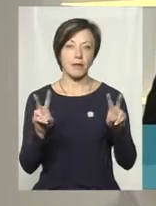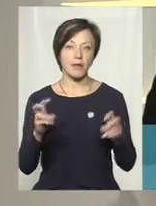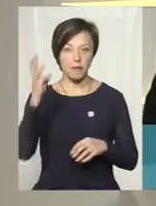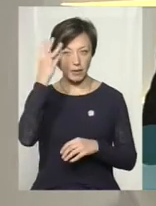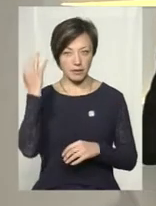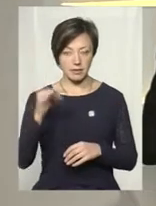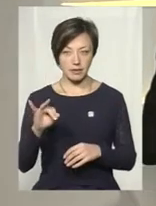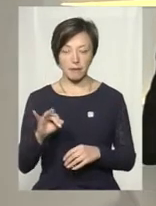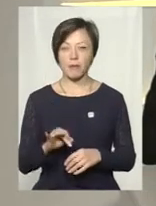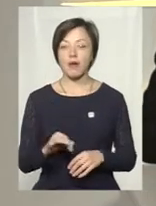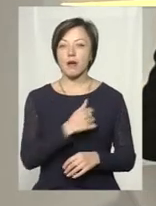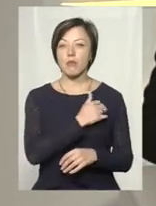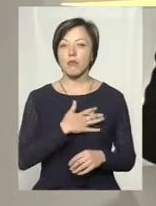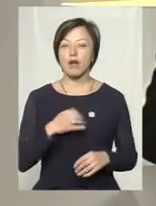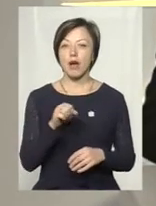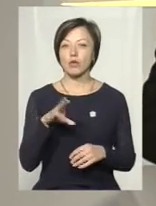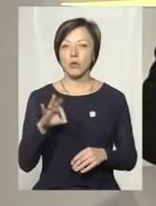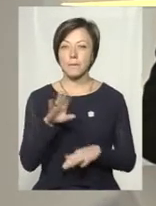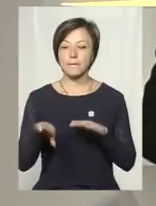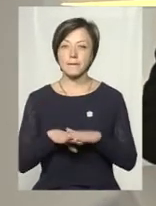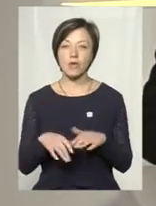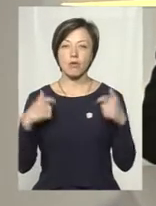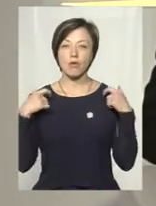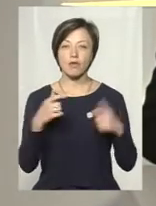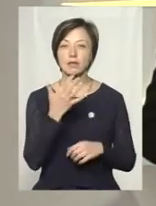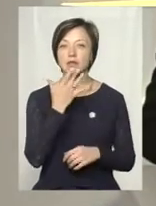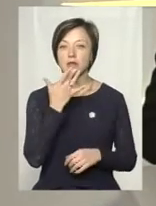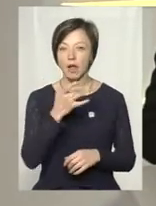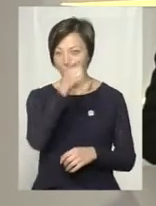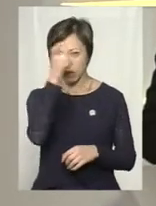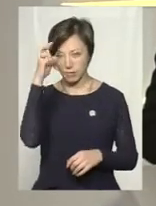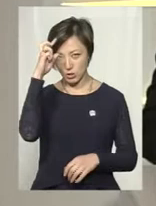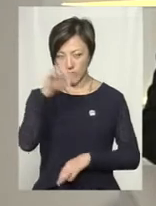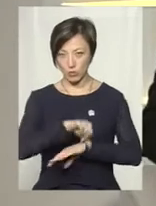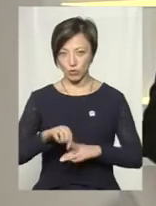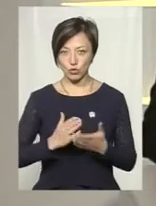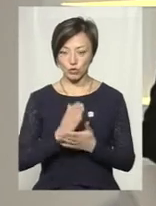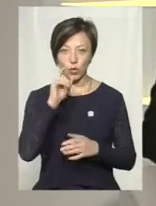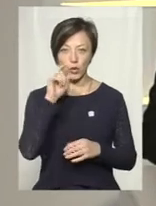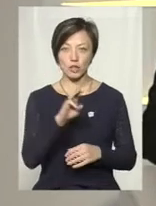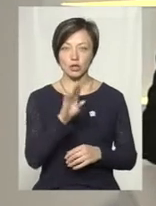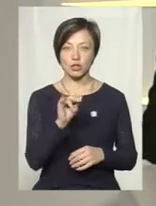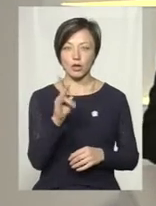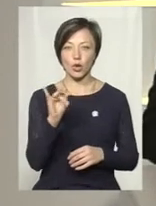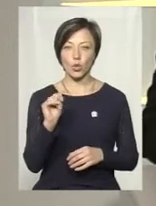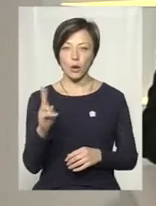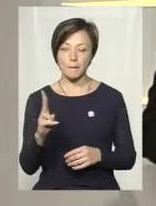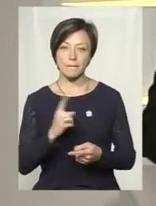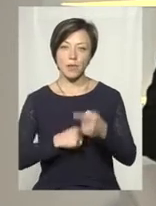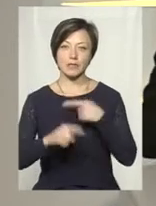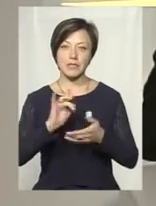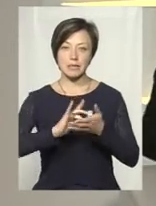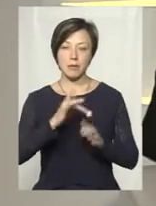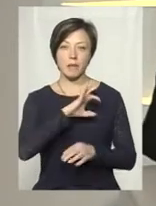Хмельницький. Поранений в АТО підполковник Національної академії Державної прикордонної служби України Віктор Шинкарук повернувся зі срібною медаллю